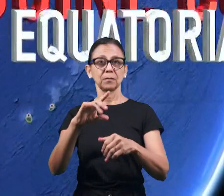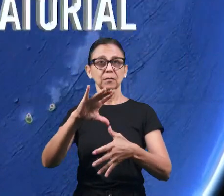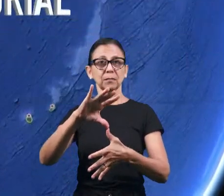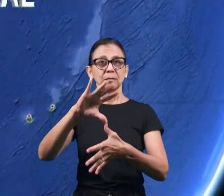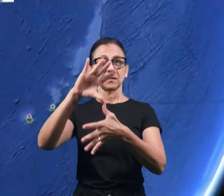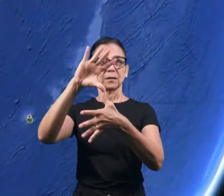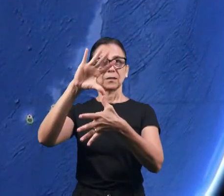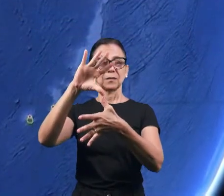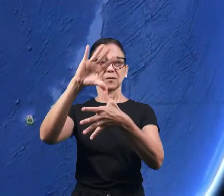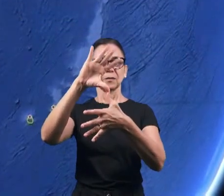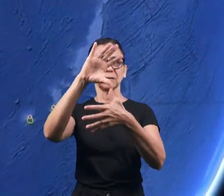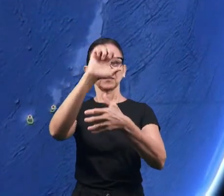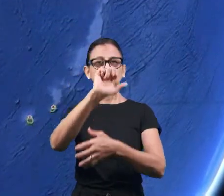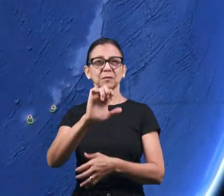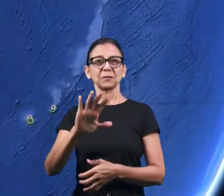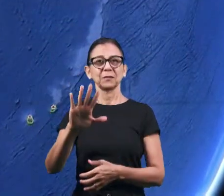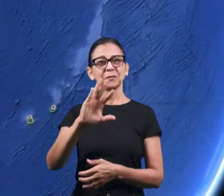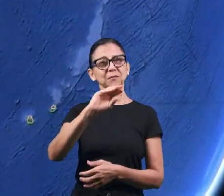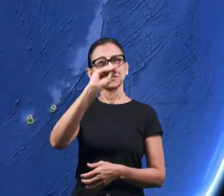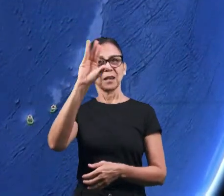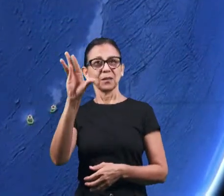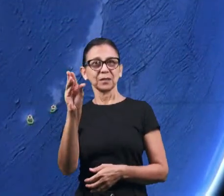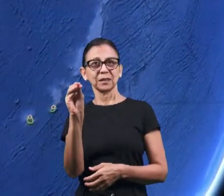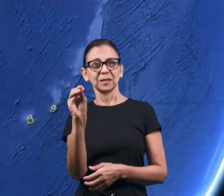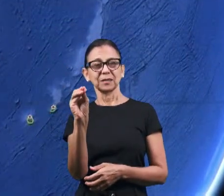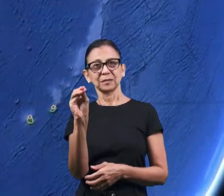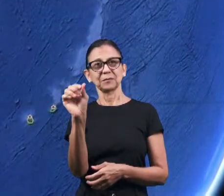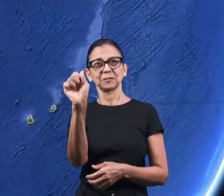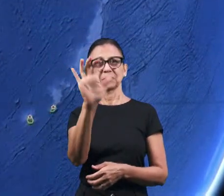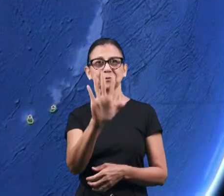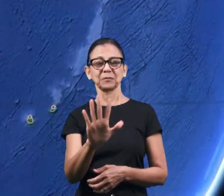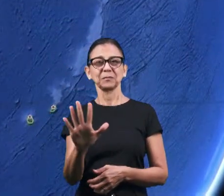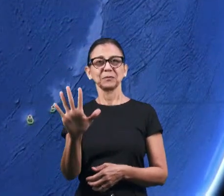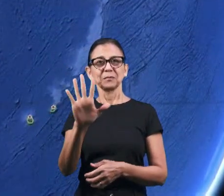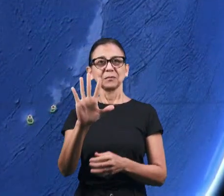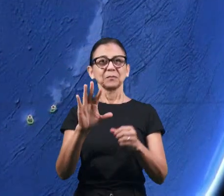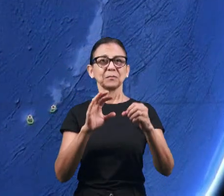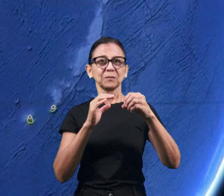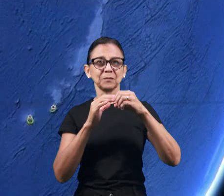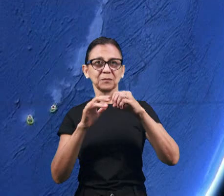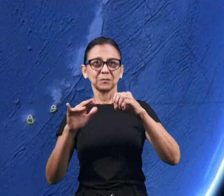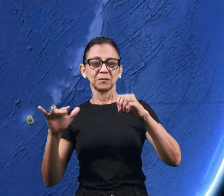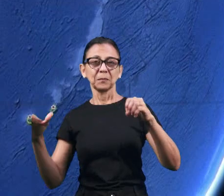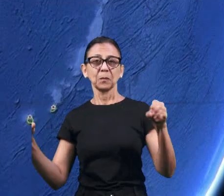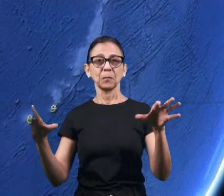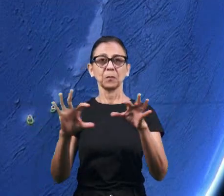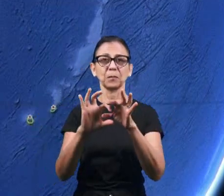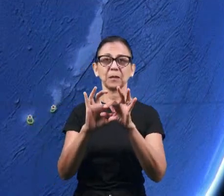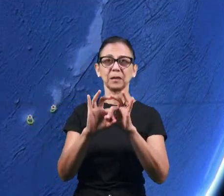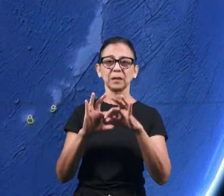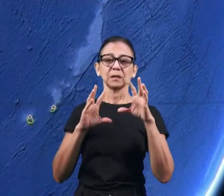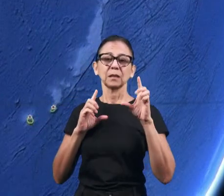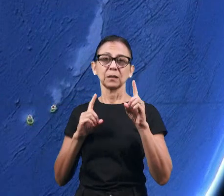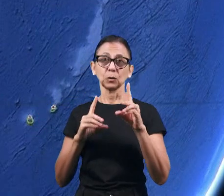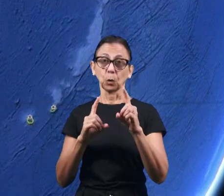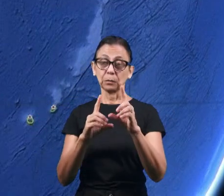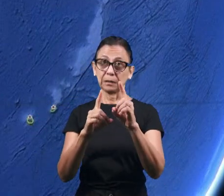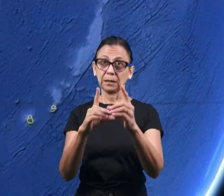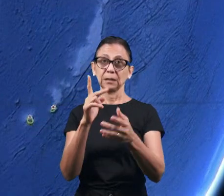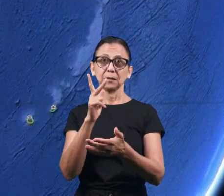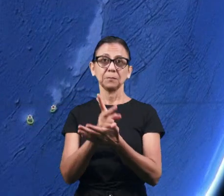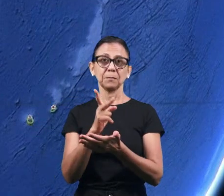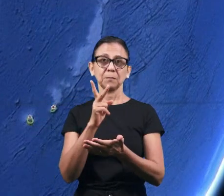les trois Amériques, Europe, Afrique, Asie et Océanie, connectées par la même doctrine, par la direction